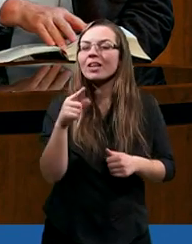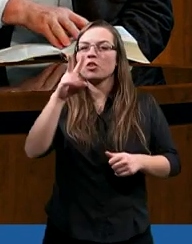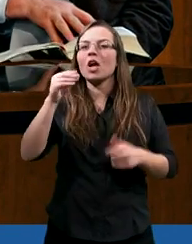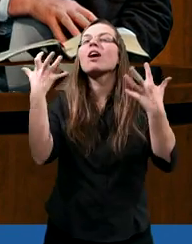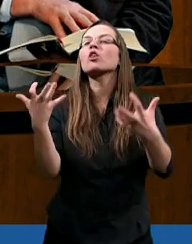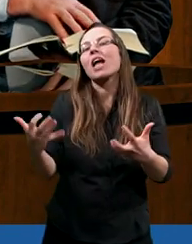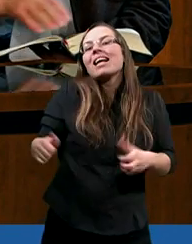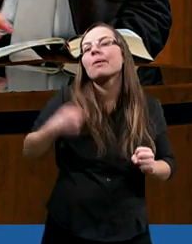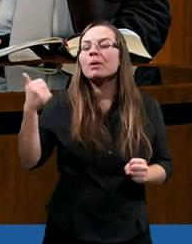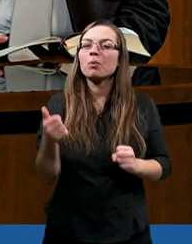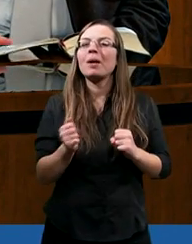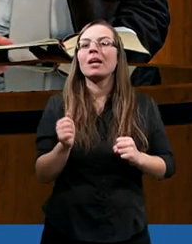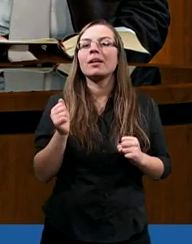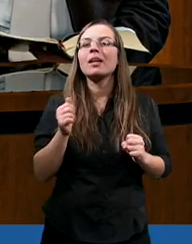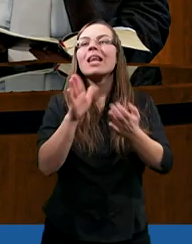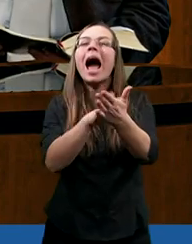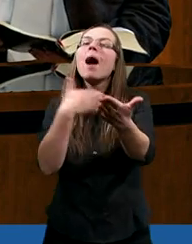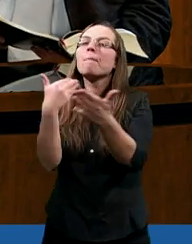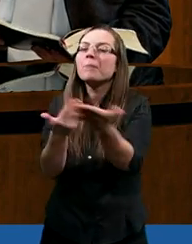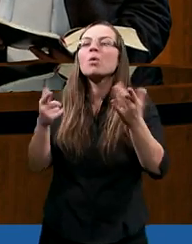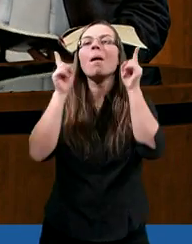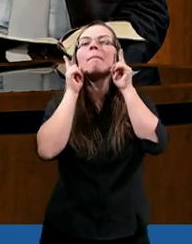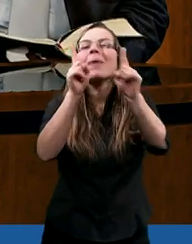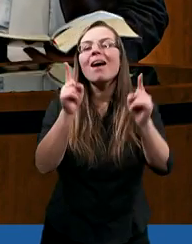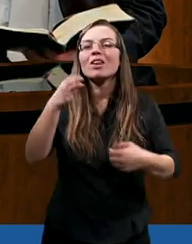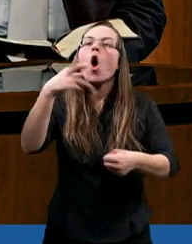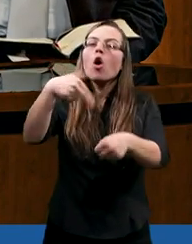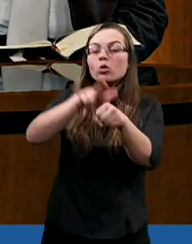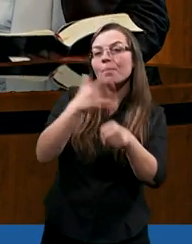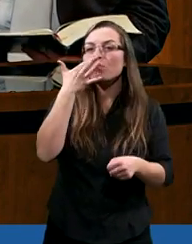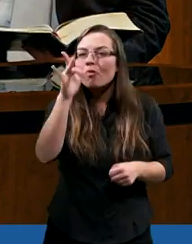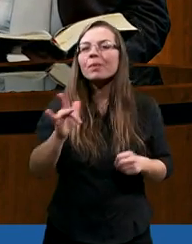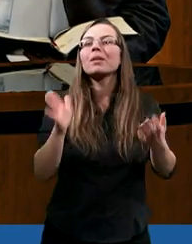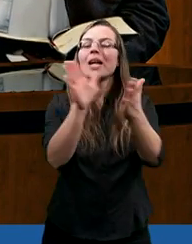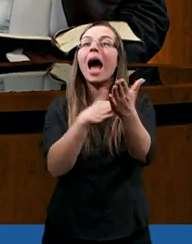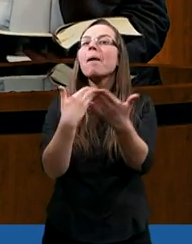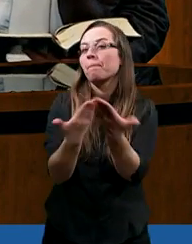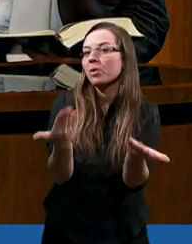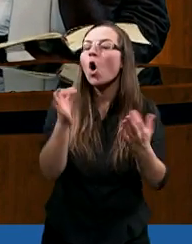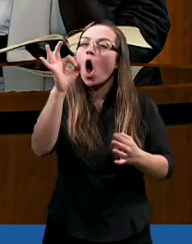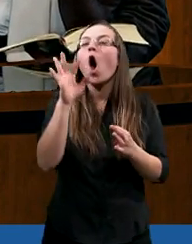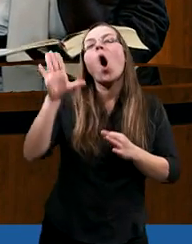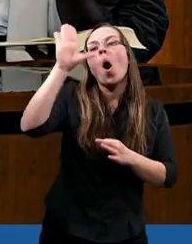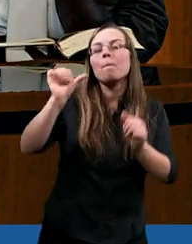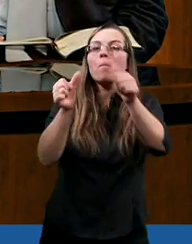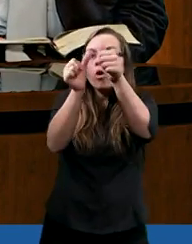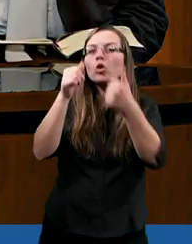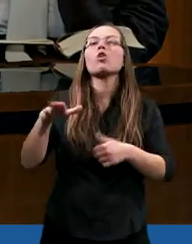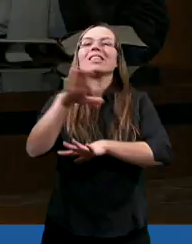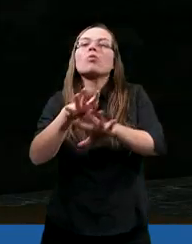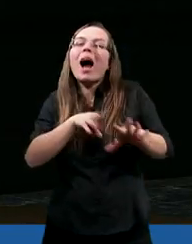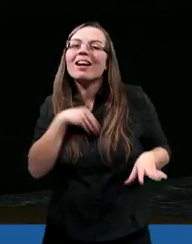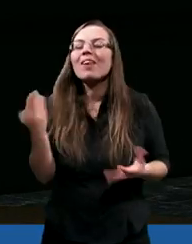chcielibyśmy na przykład te prawdy, o których mówimy, na przykład o boskości Ducha